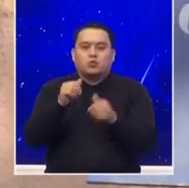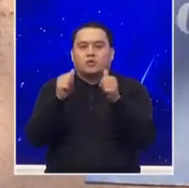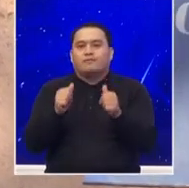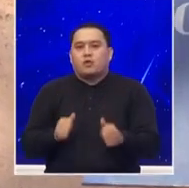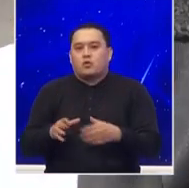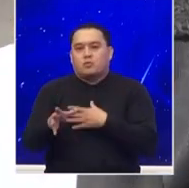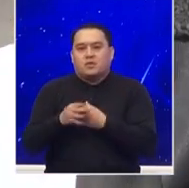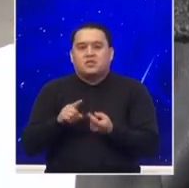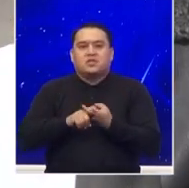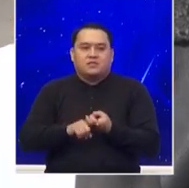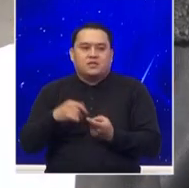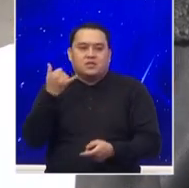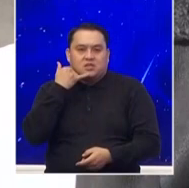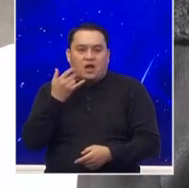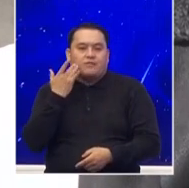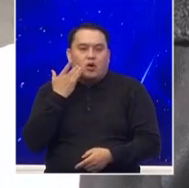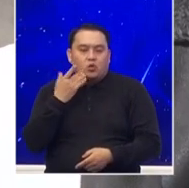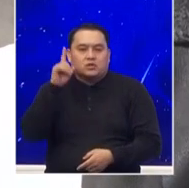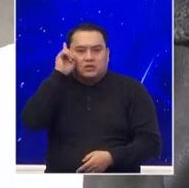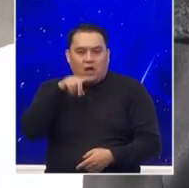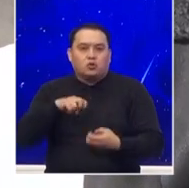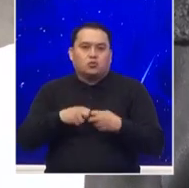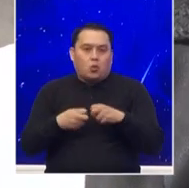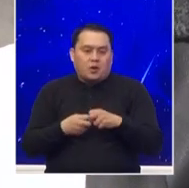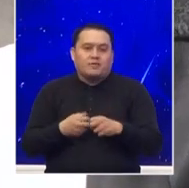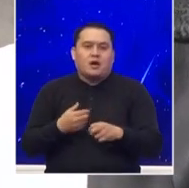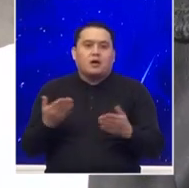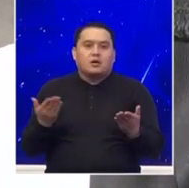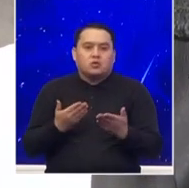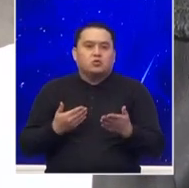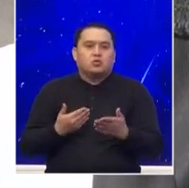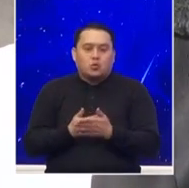Я с ними в контакте. И знаю даже до этого телефоны,